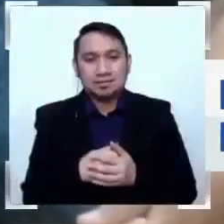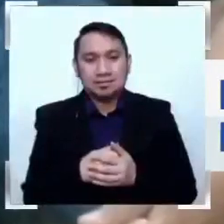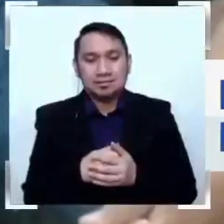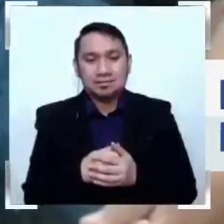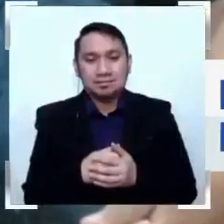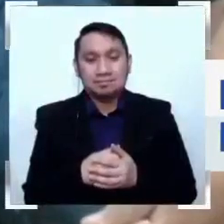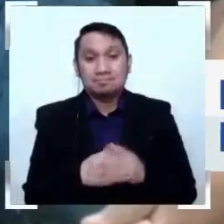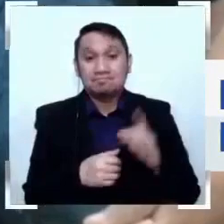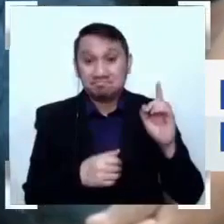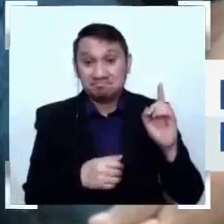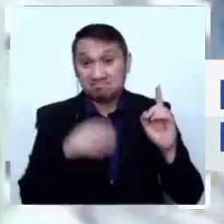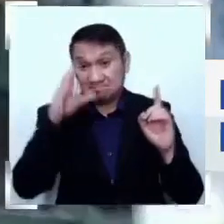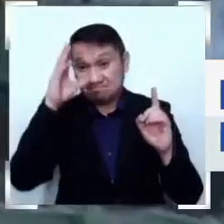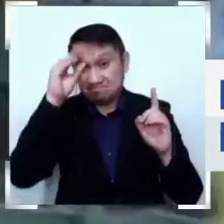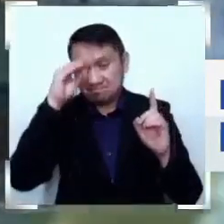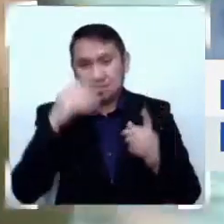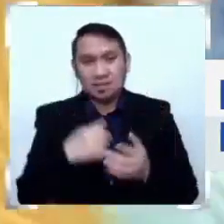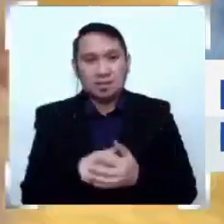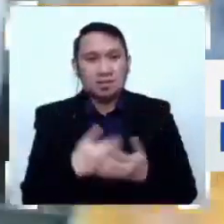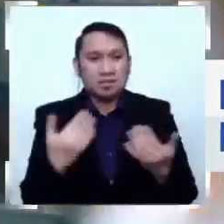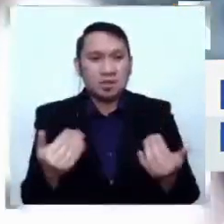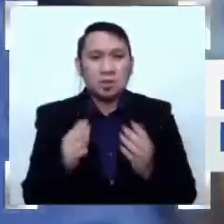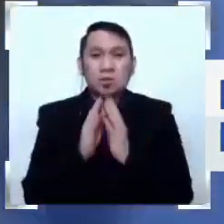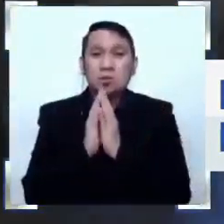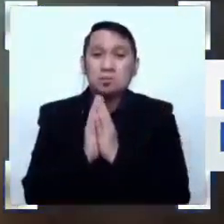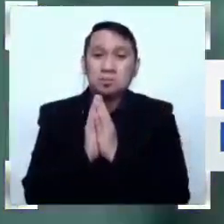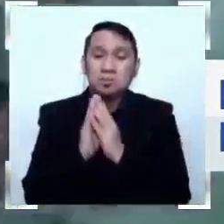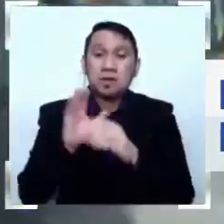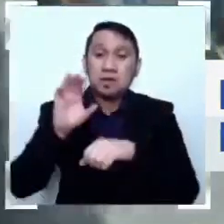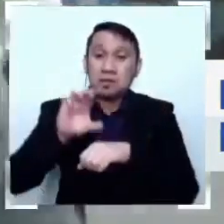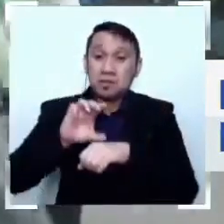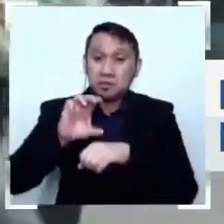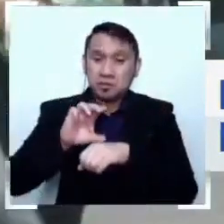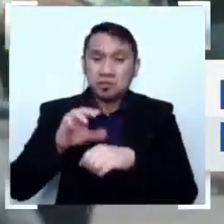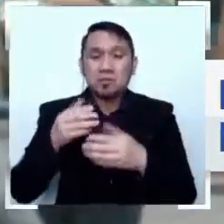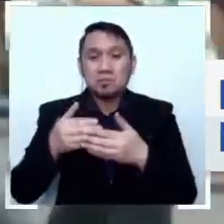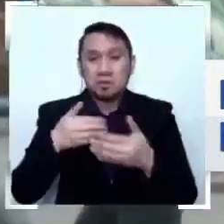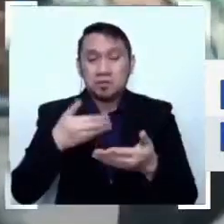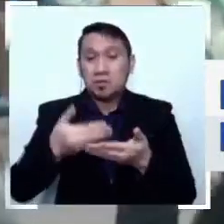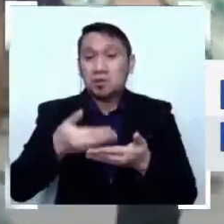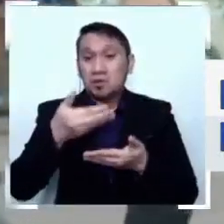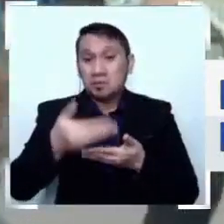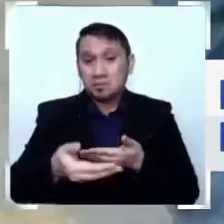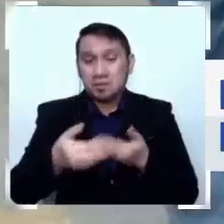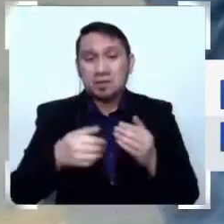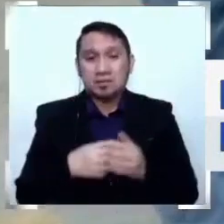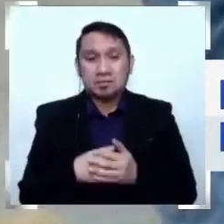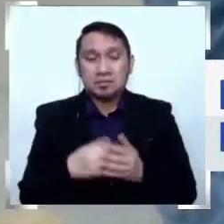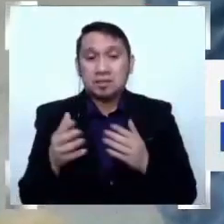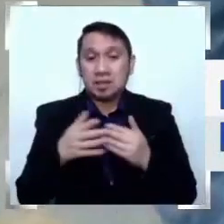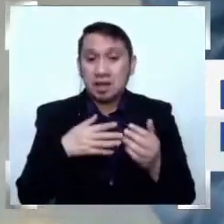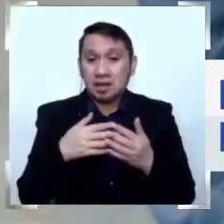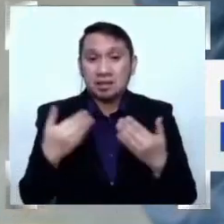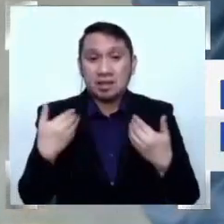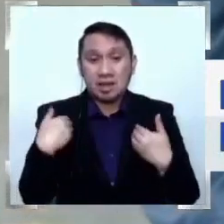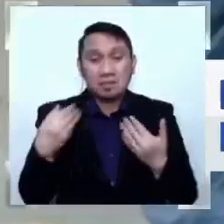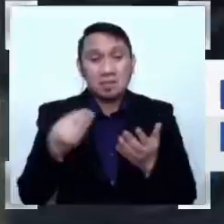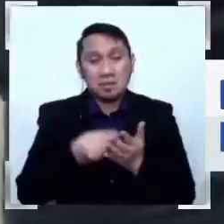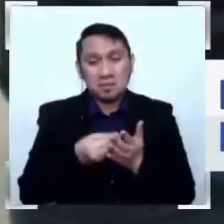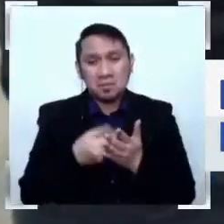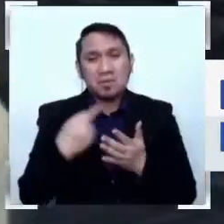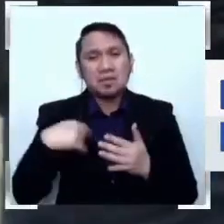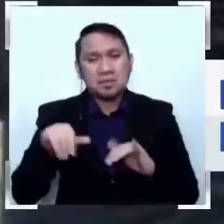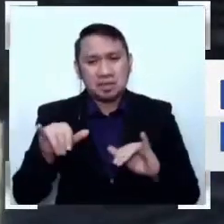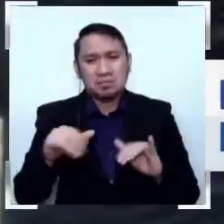Rudy, inabutan naming nananalangin sa harap ng simbahan ng Quiapo bago sila mamili ng asawa. Kahit ang mga may pera, nagtitipid na rin daw